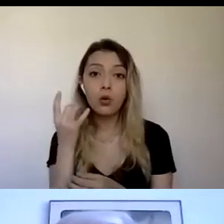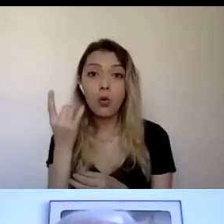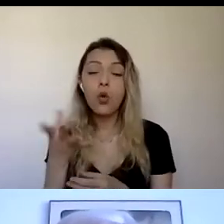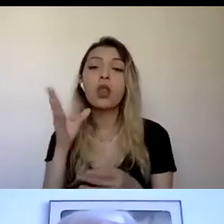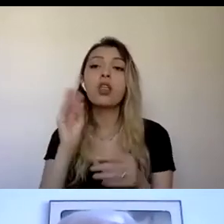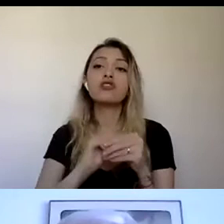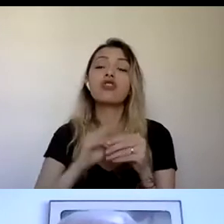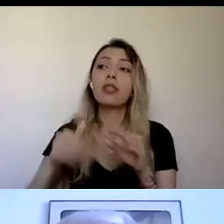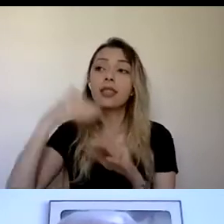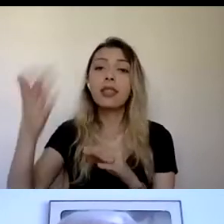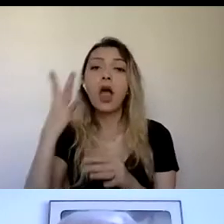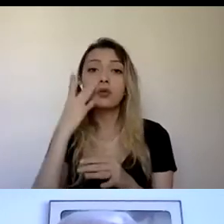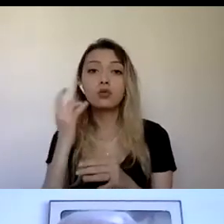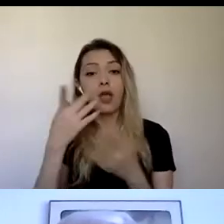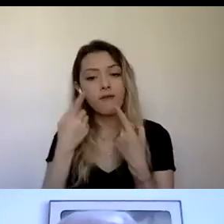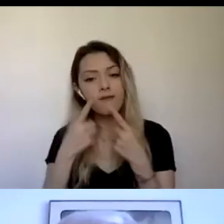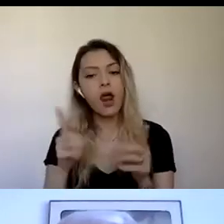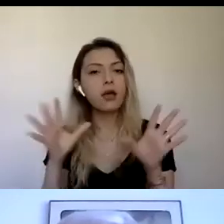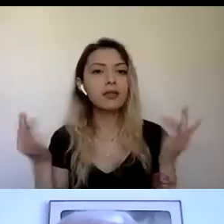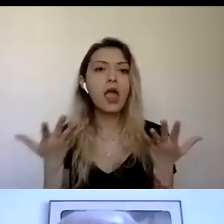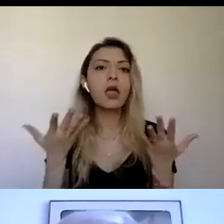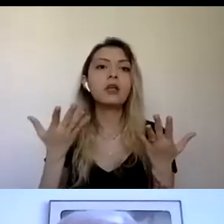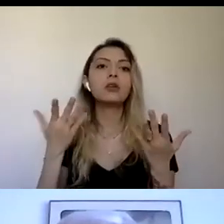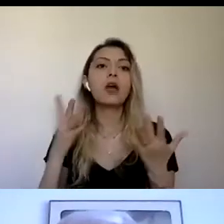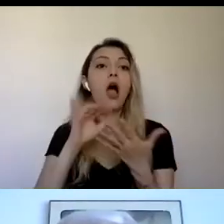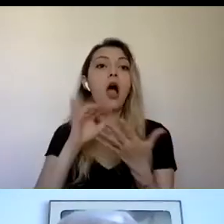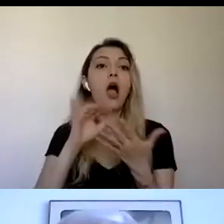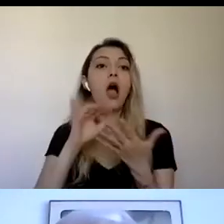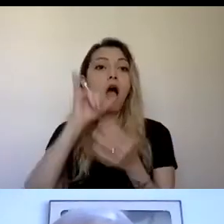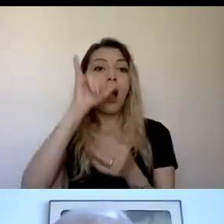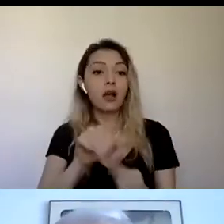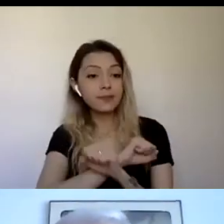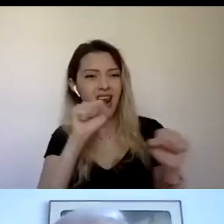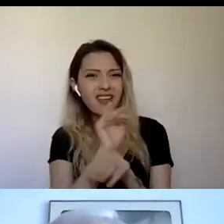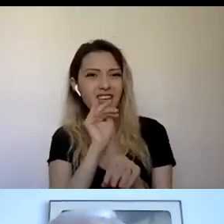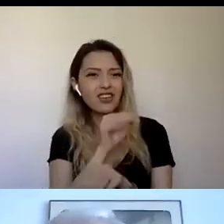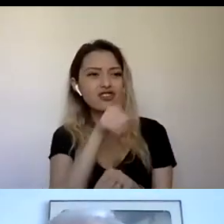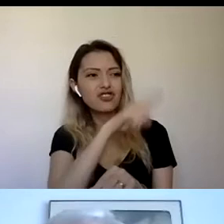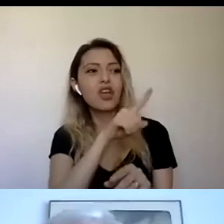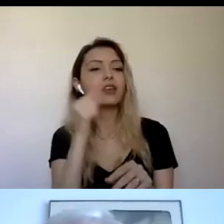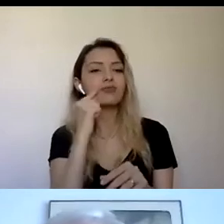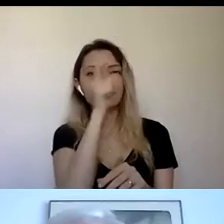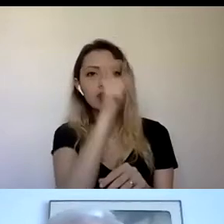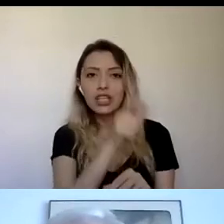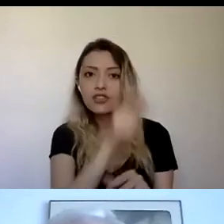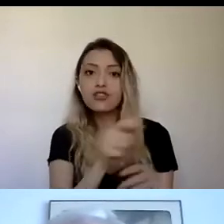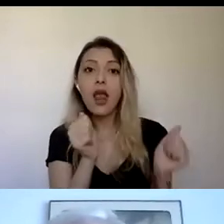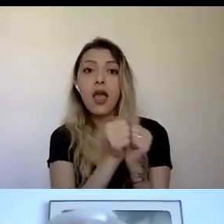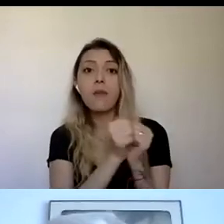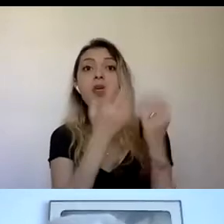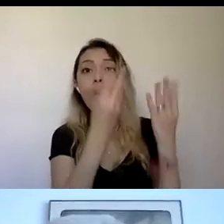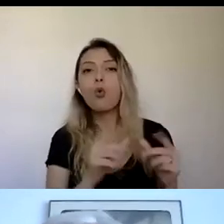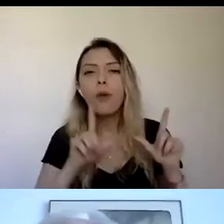farkı da doğrudan aslında hak ihlaline uğrayan ya da hak sahipleriyle beraber oluşturulması gerekliliği.